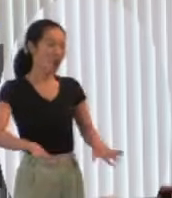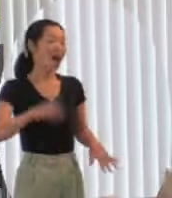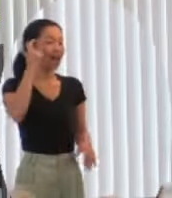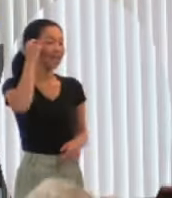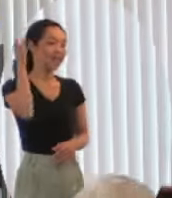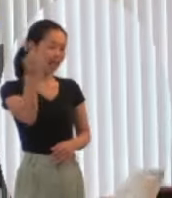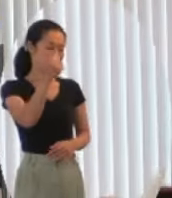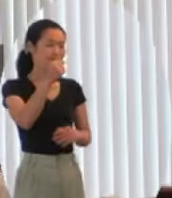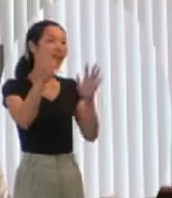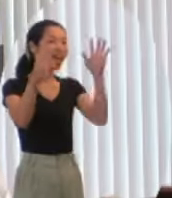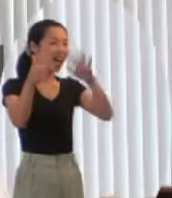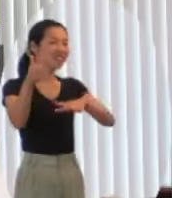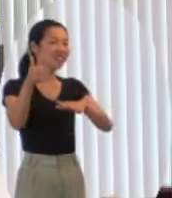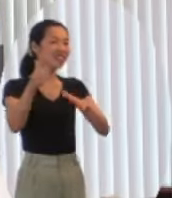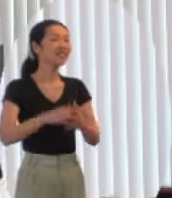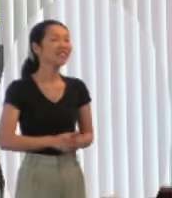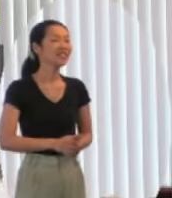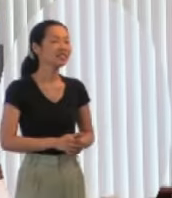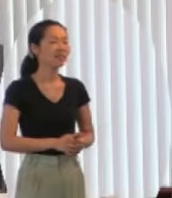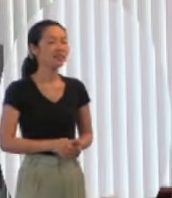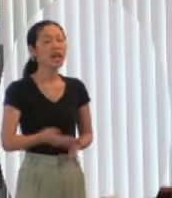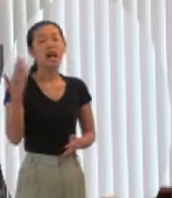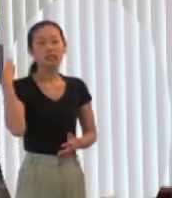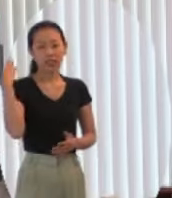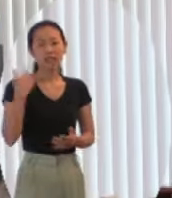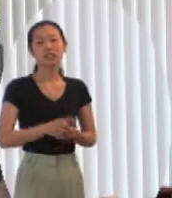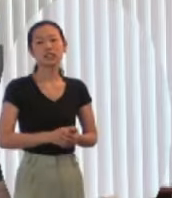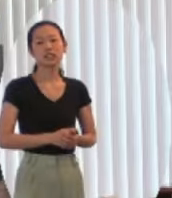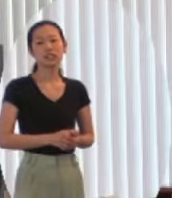語り部の